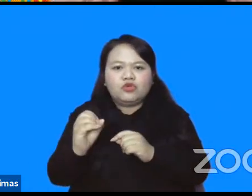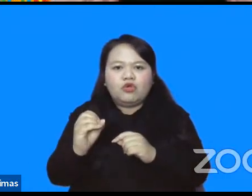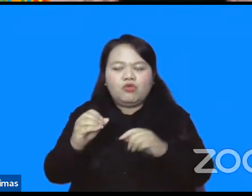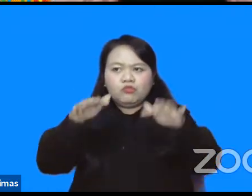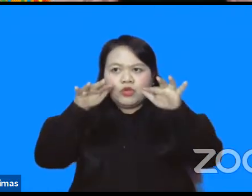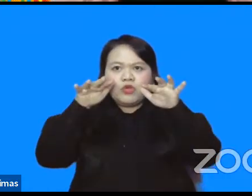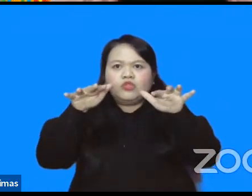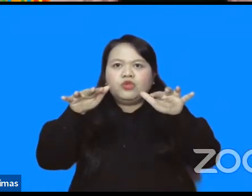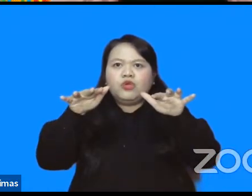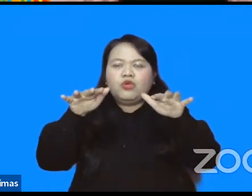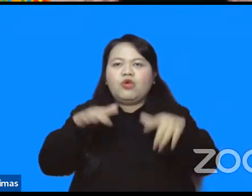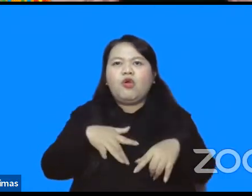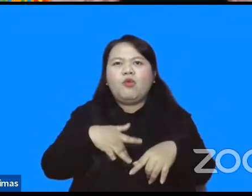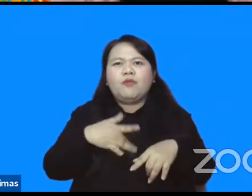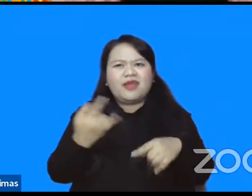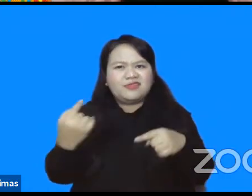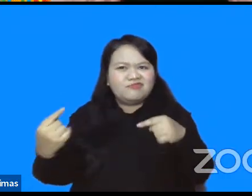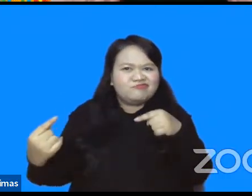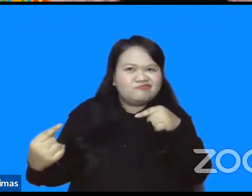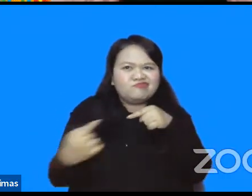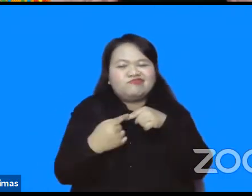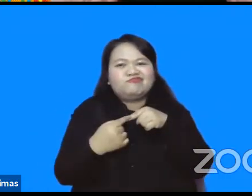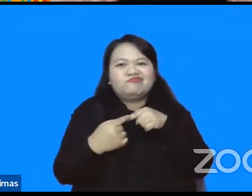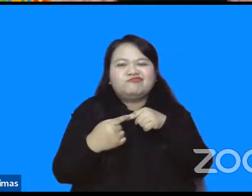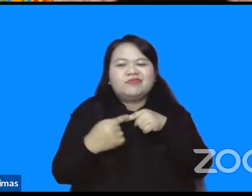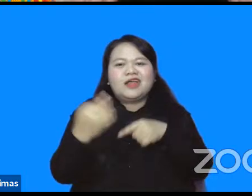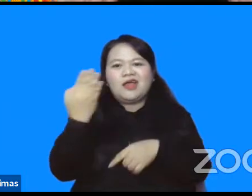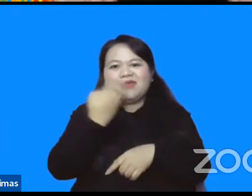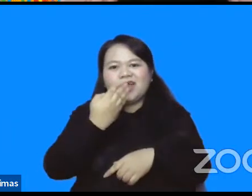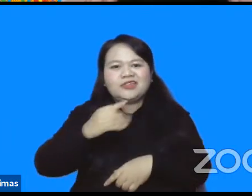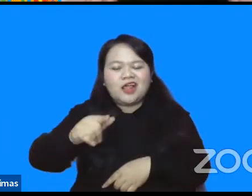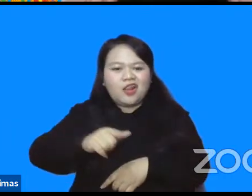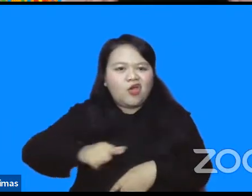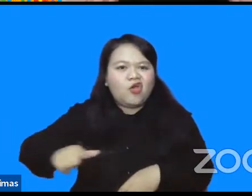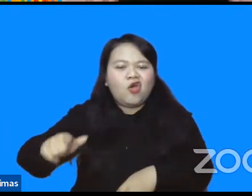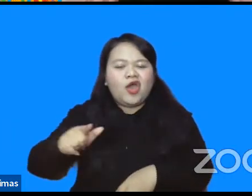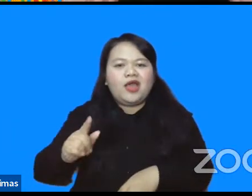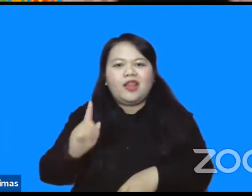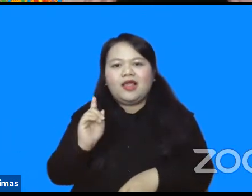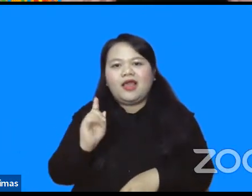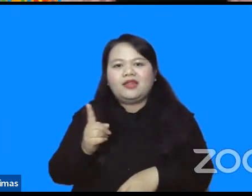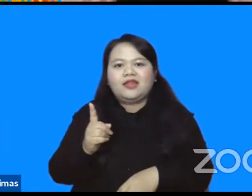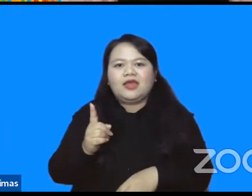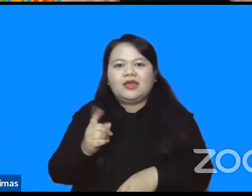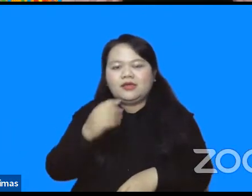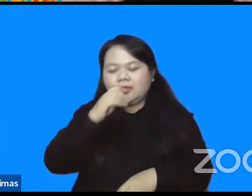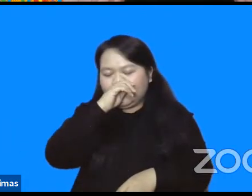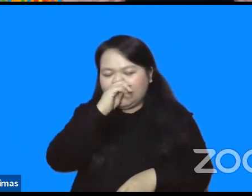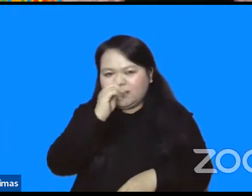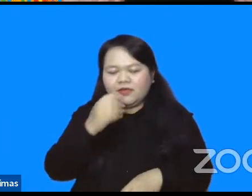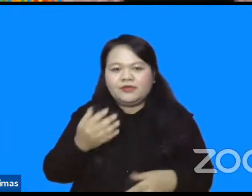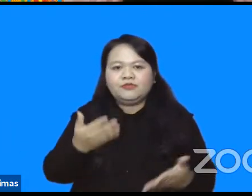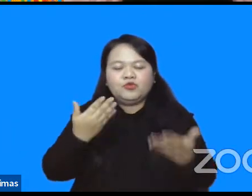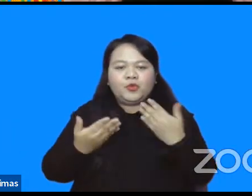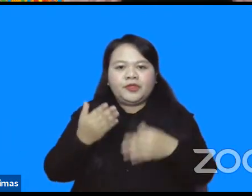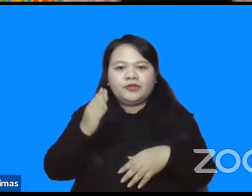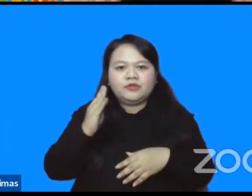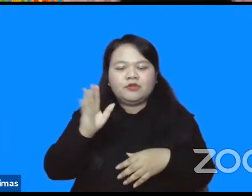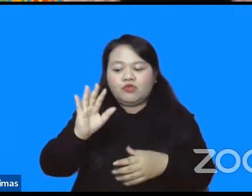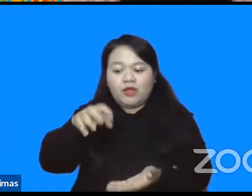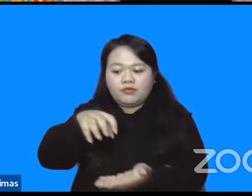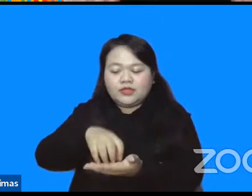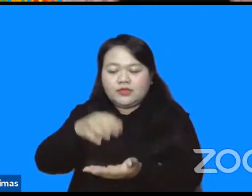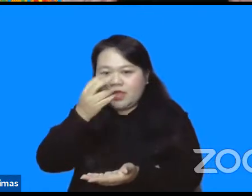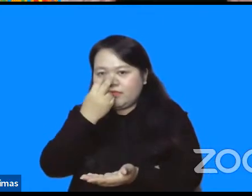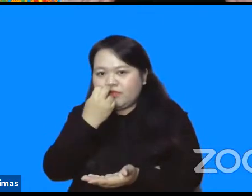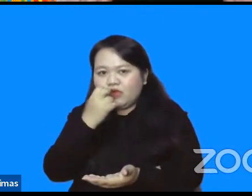tuh kayak merasa lebih relate kali ya dengan bahasa-bahasa lokal, dengan mungkin ada Bunda membayangkan ini mungkin nanti bukan hanya di Bandung misalnya